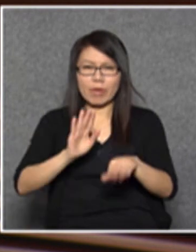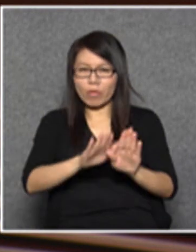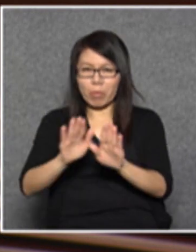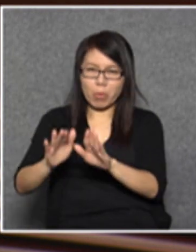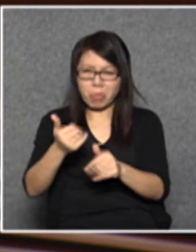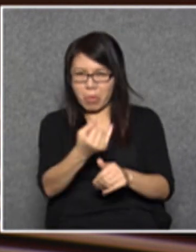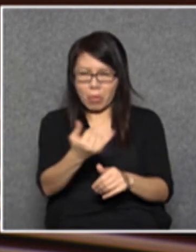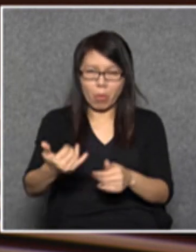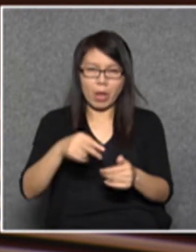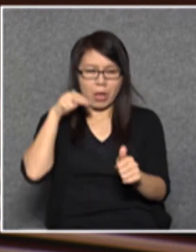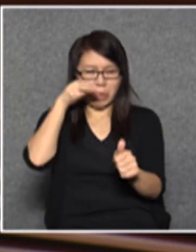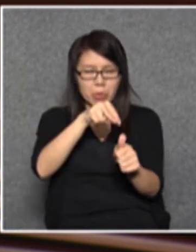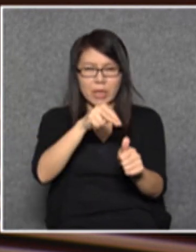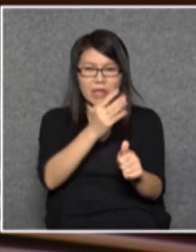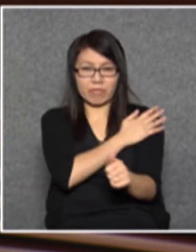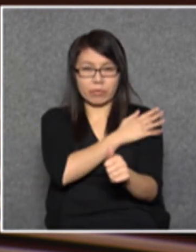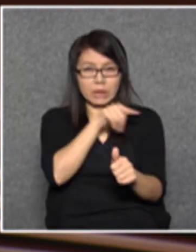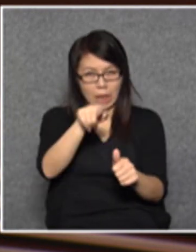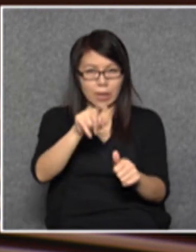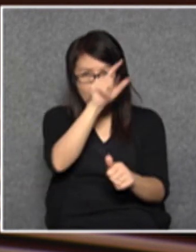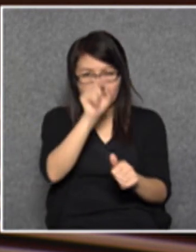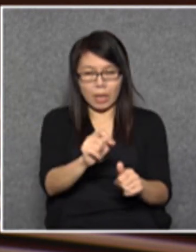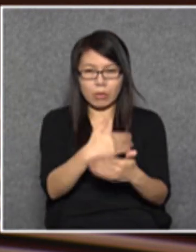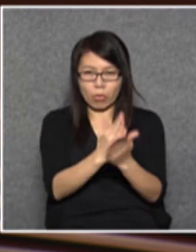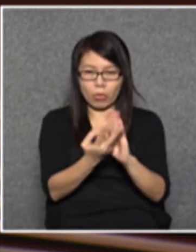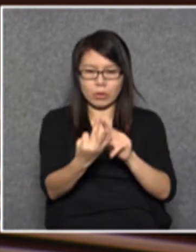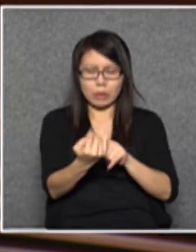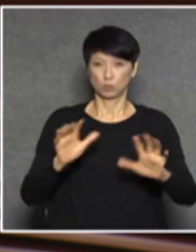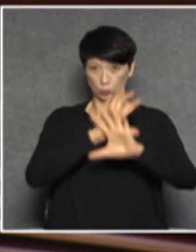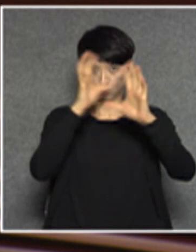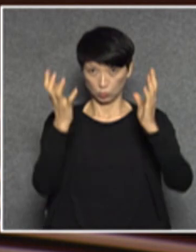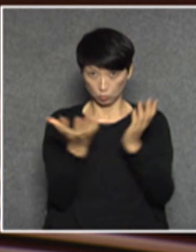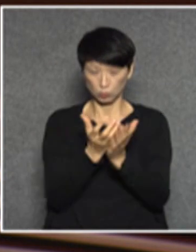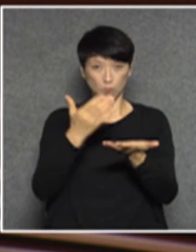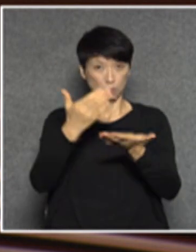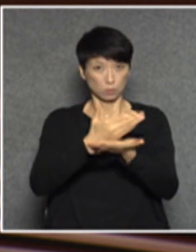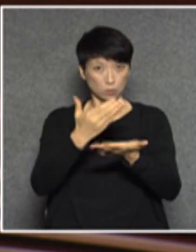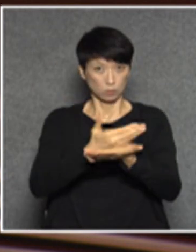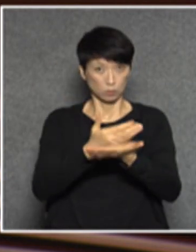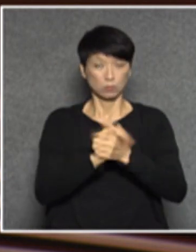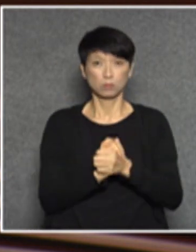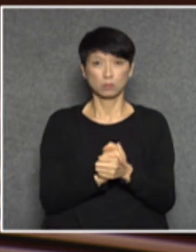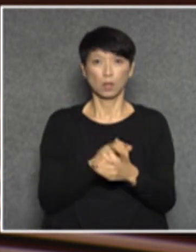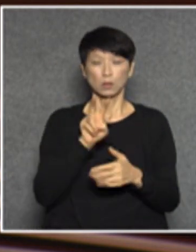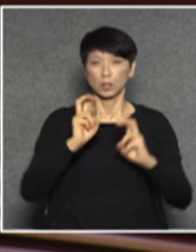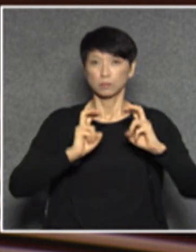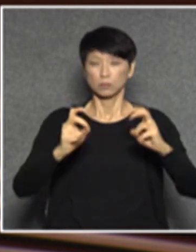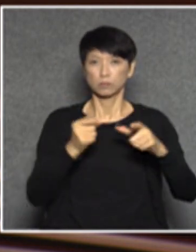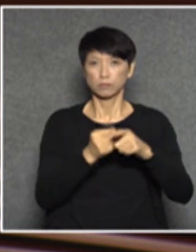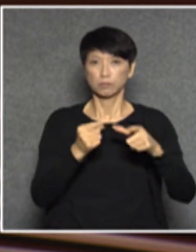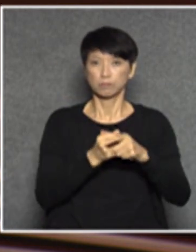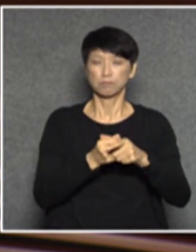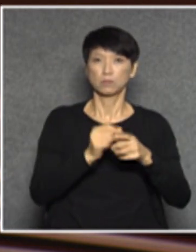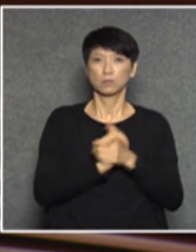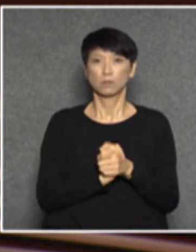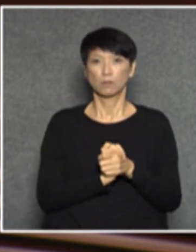管理層的問責事宜等進行全面的檢討， 整頓港鐵公司，還市民一